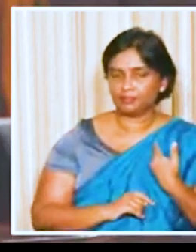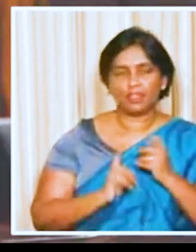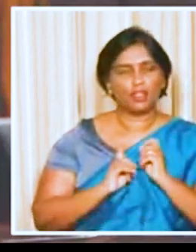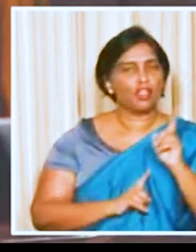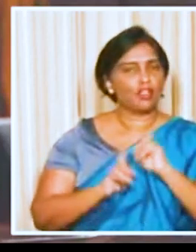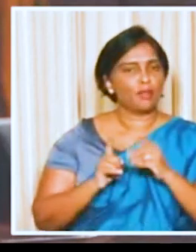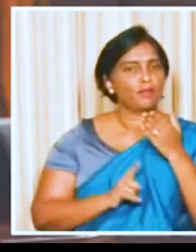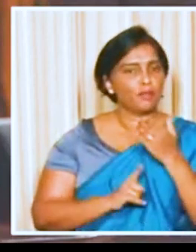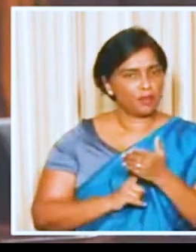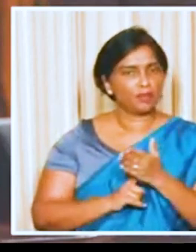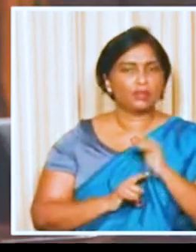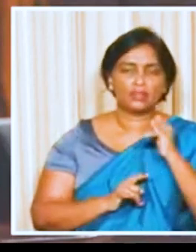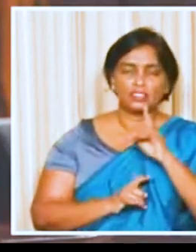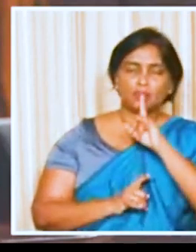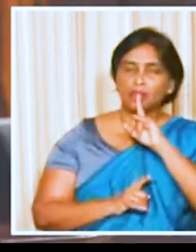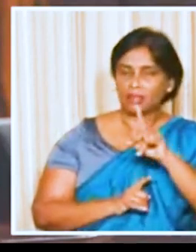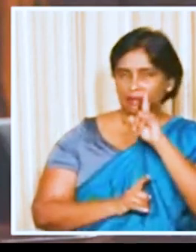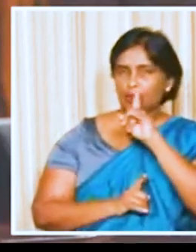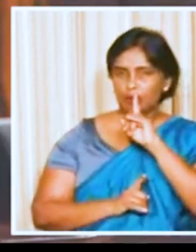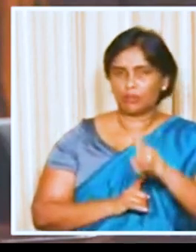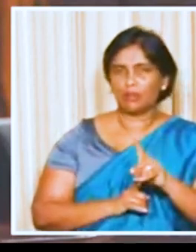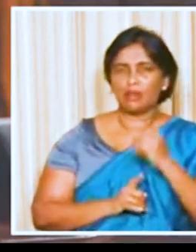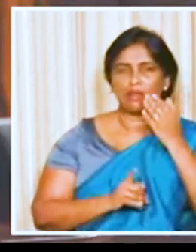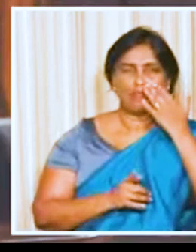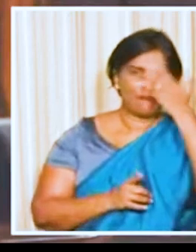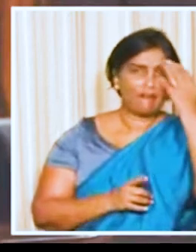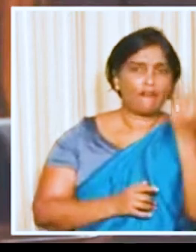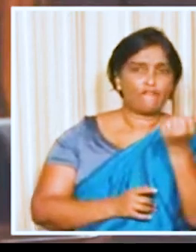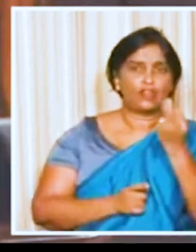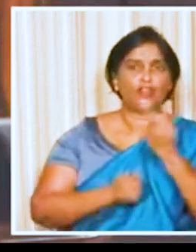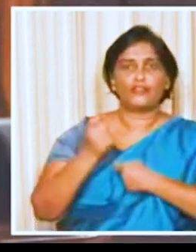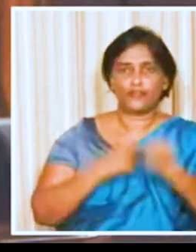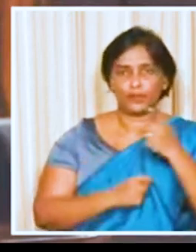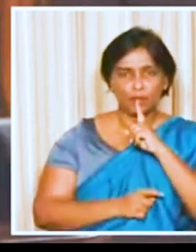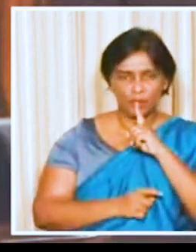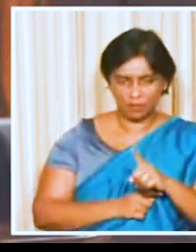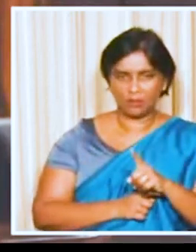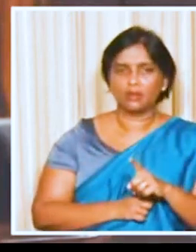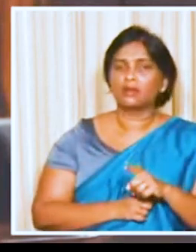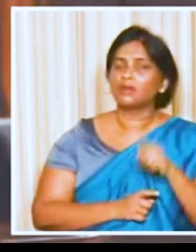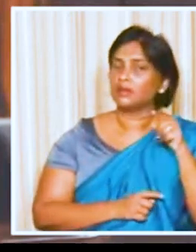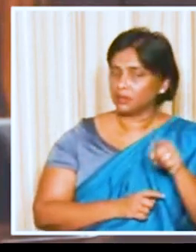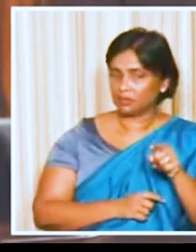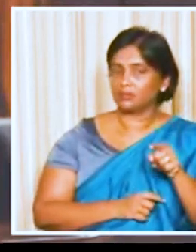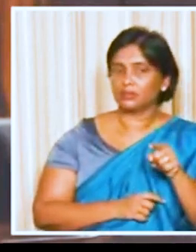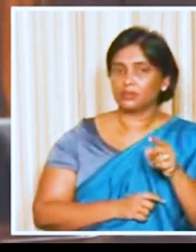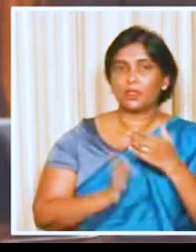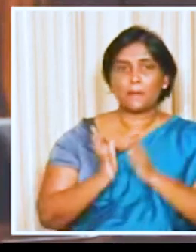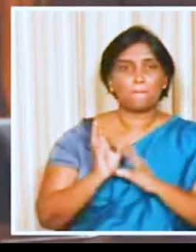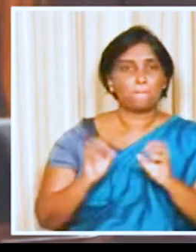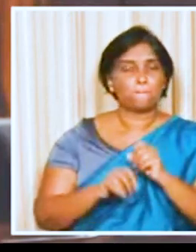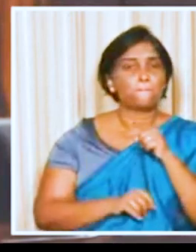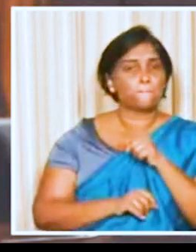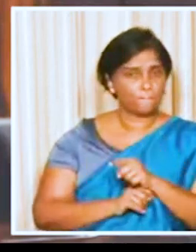என்றதுக்காக ஊடகங்கள் சிலதுகள் தமிழ் ஊடகங்கள் இதை தலைப்பு செய்தியாக போட்டு அதிலே ஒரு கிளுகிழுப்பு ஒரு சந்தோஷம். இவ்வாறான